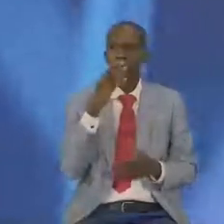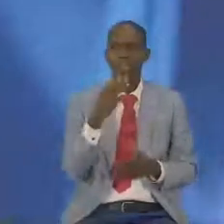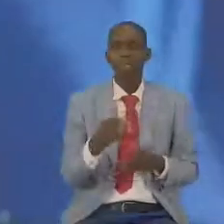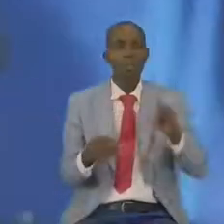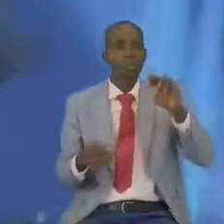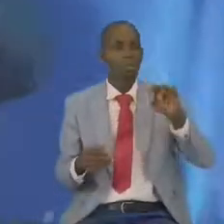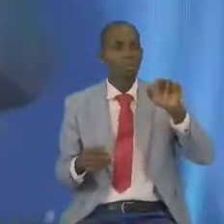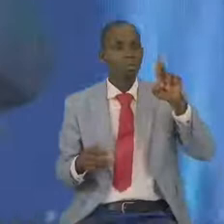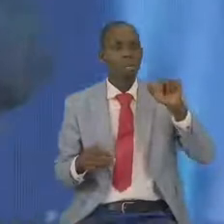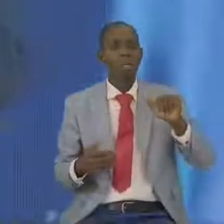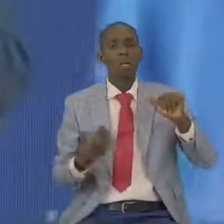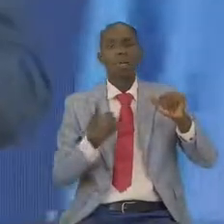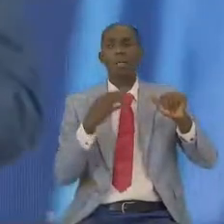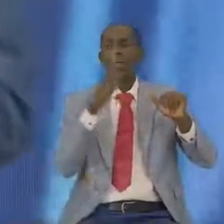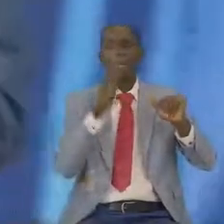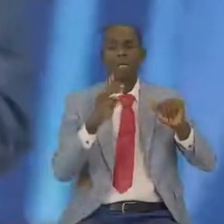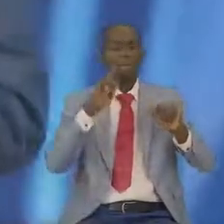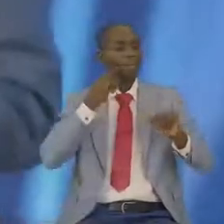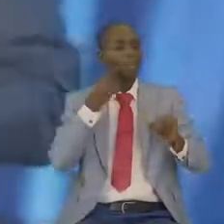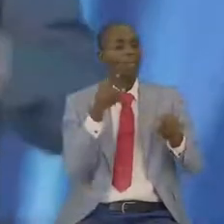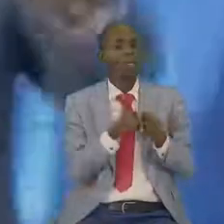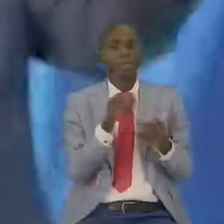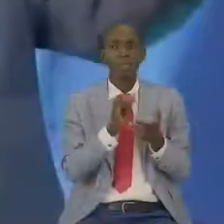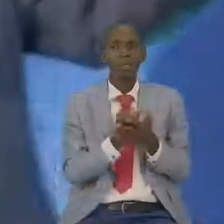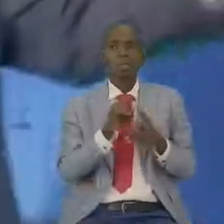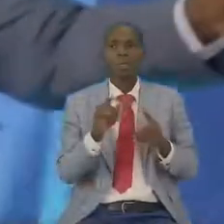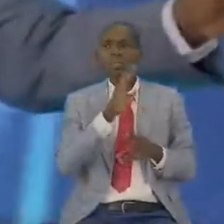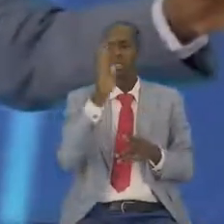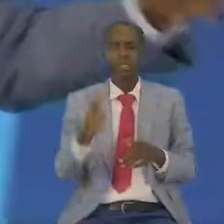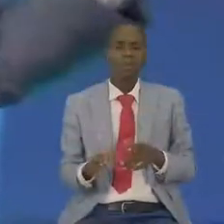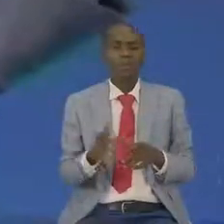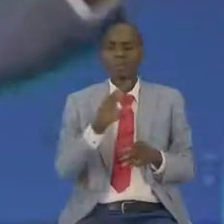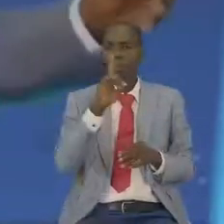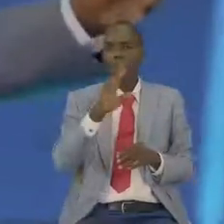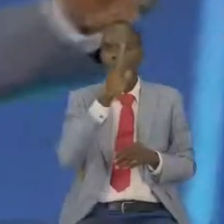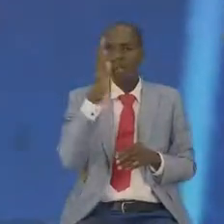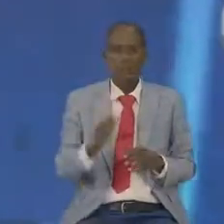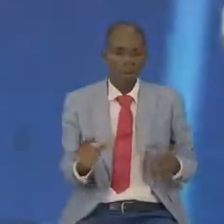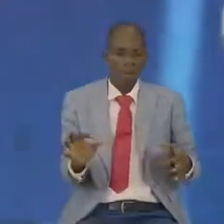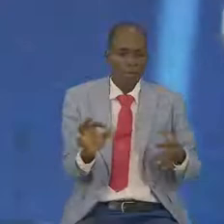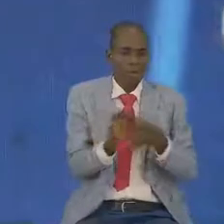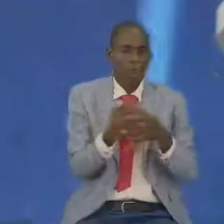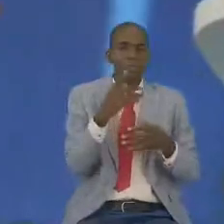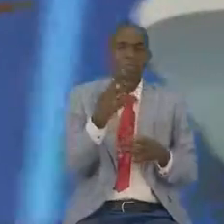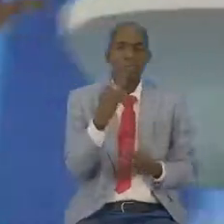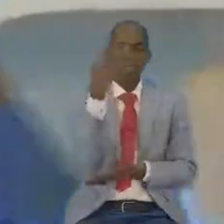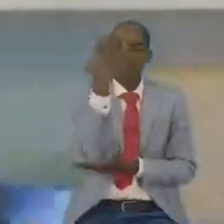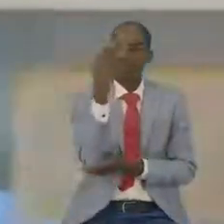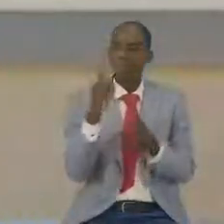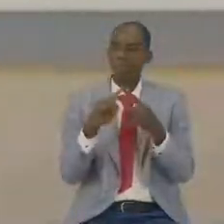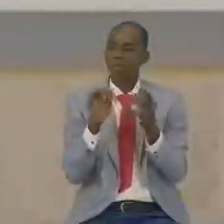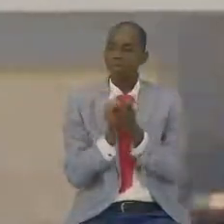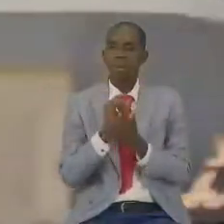et personne ne s'est jamais, n'a jamais connecté le bois à Mara, à l'eau amère. Mais par